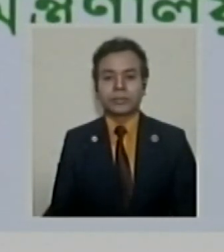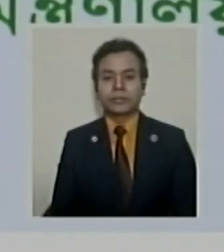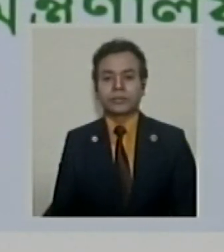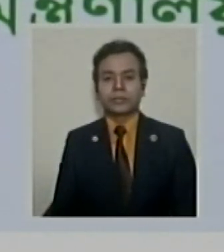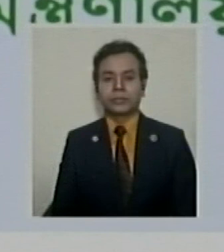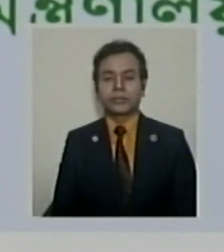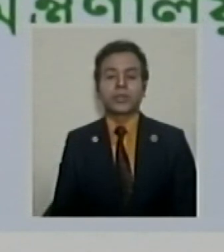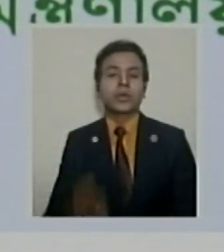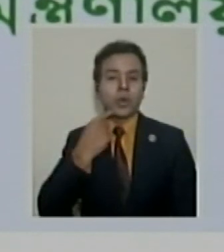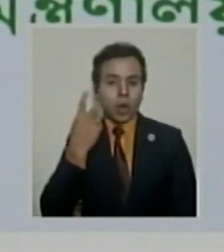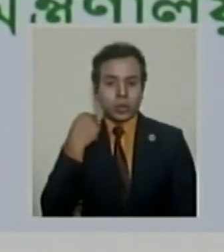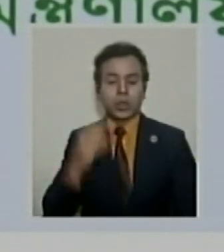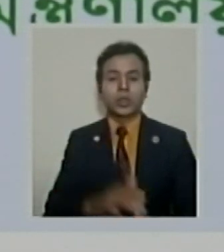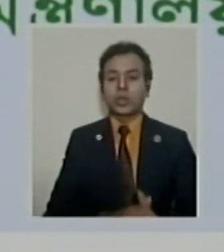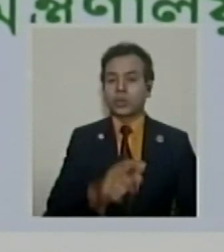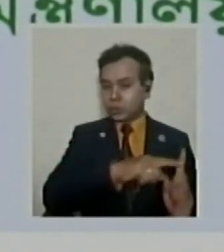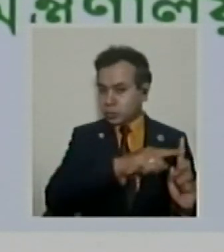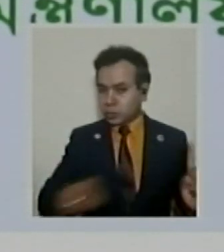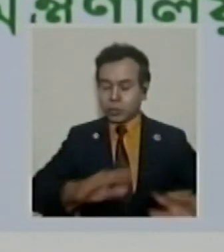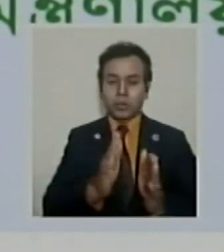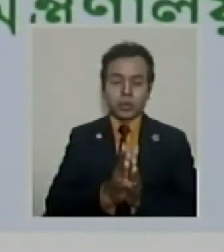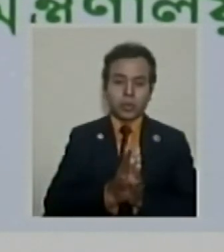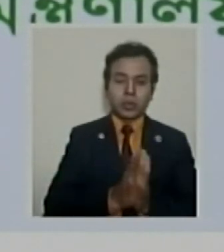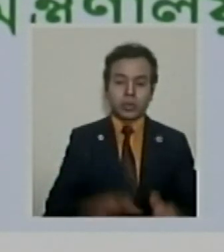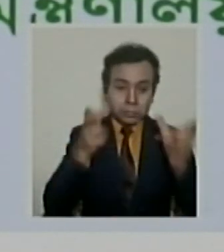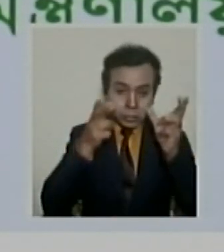71 থেকে 80 বছরের মধ্যে 4 জন।